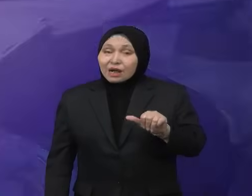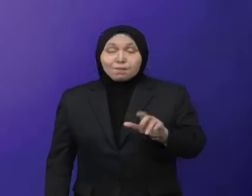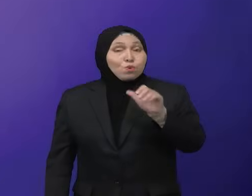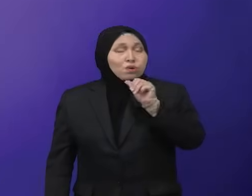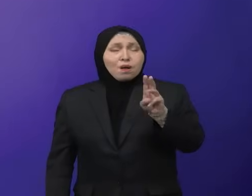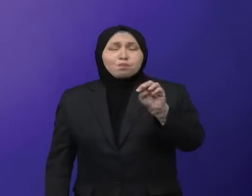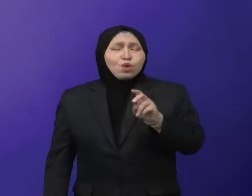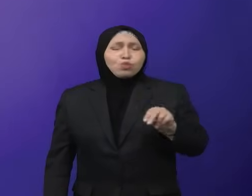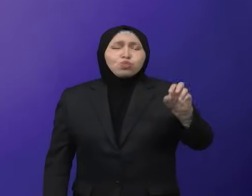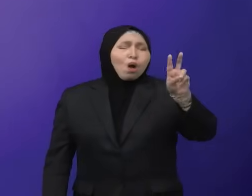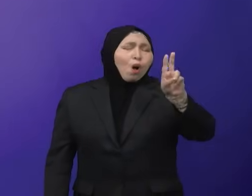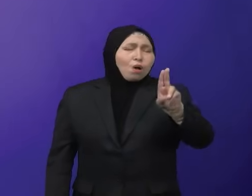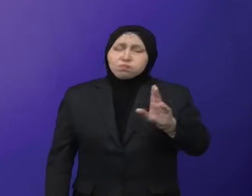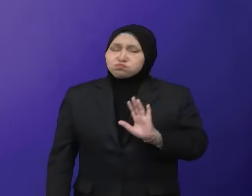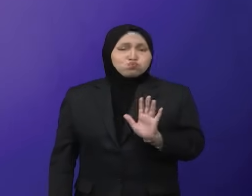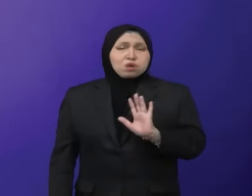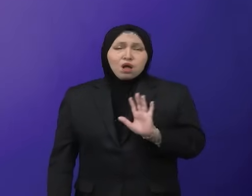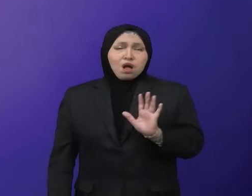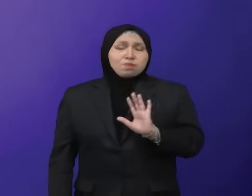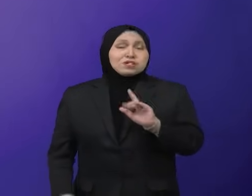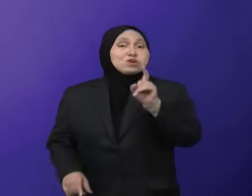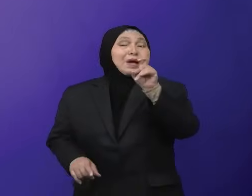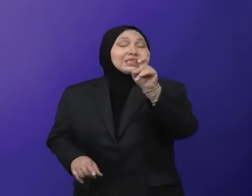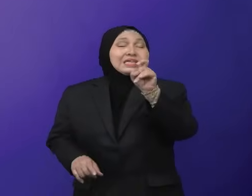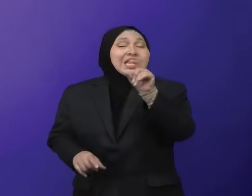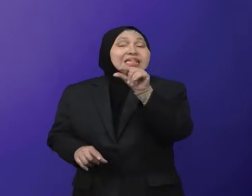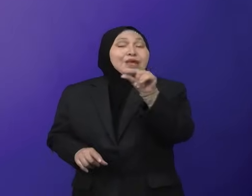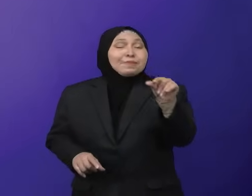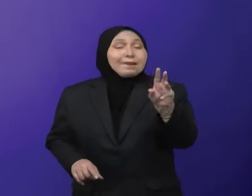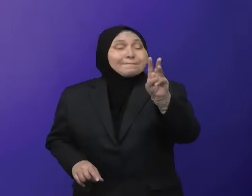Bukan minari. Bukan. Masa mati pun dah nipis.